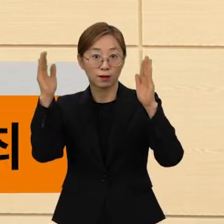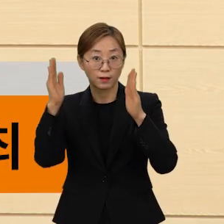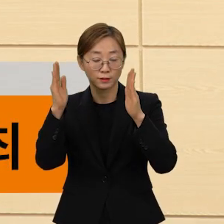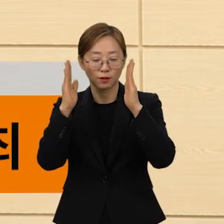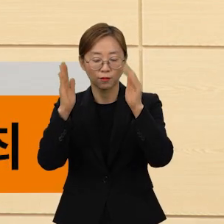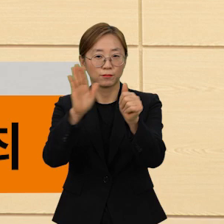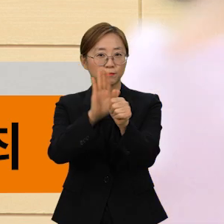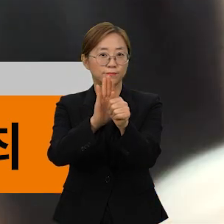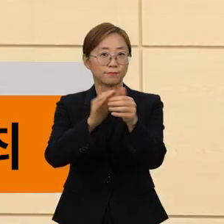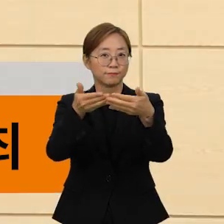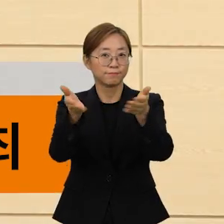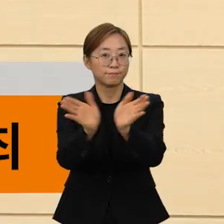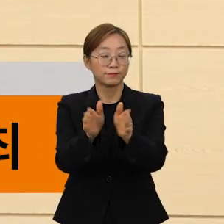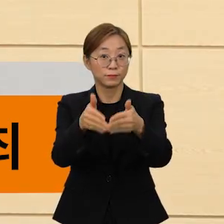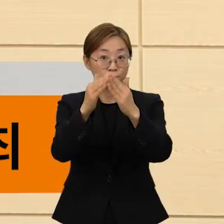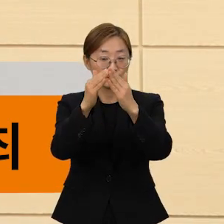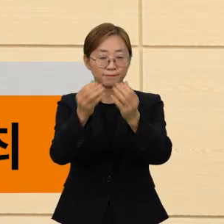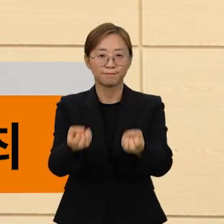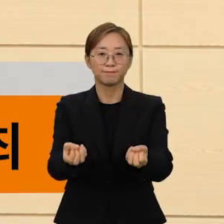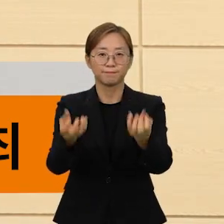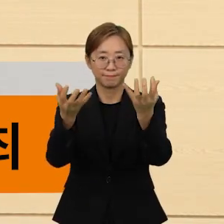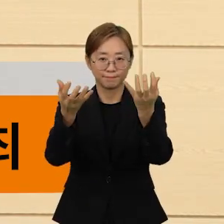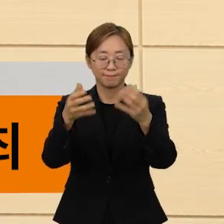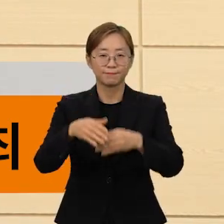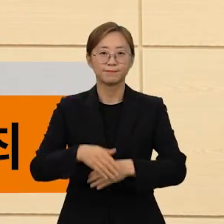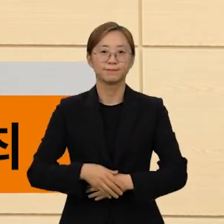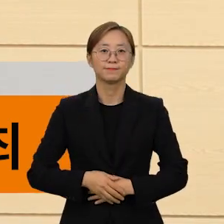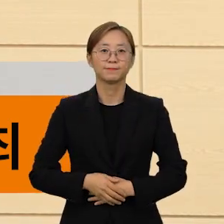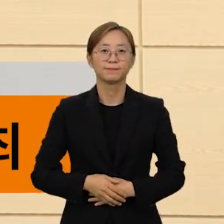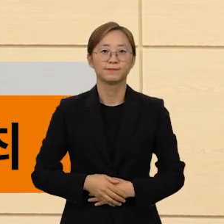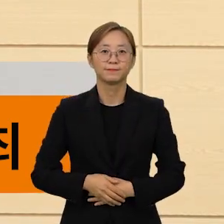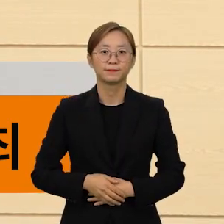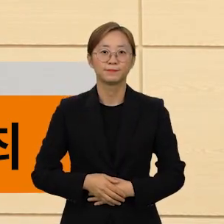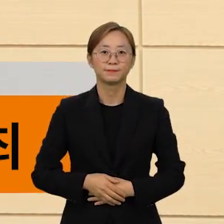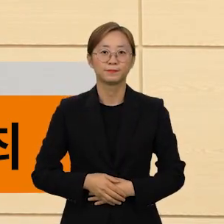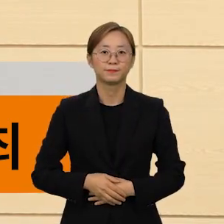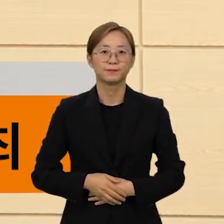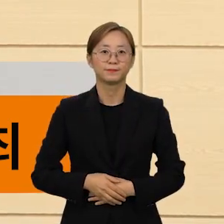2023년 겨울방학 대학생 학습지원 발대식이 열렸습니다.